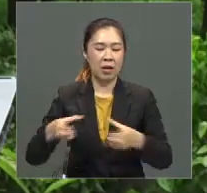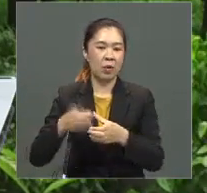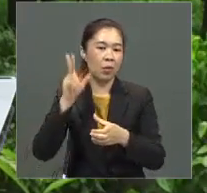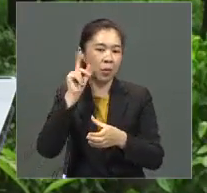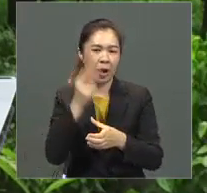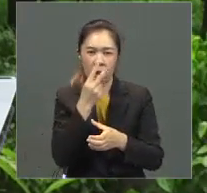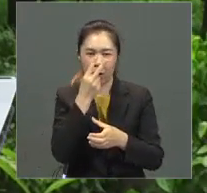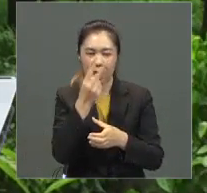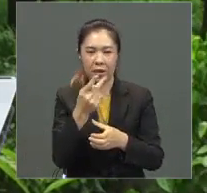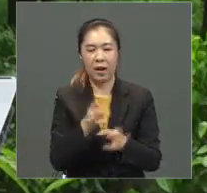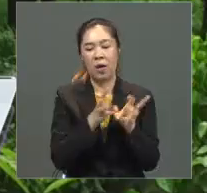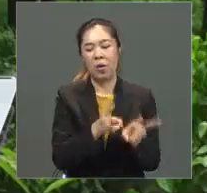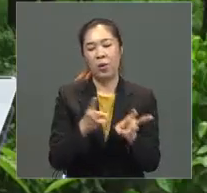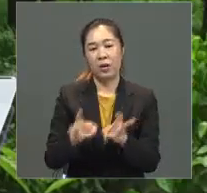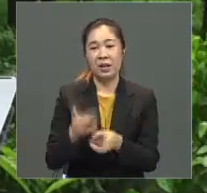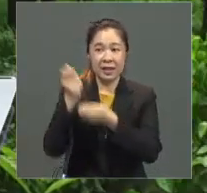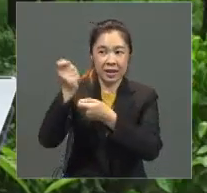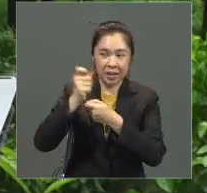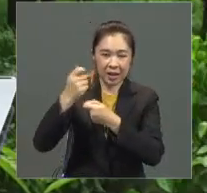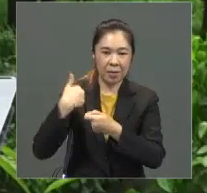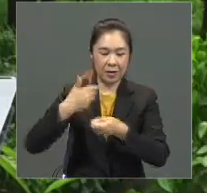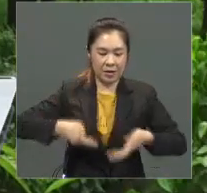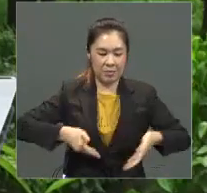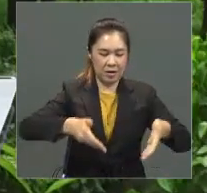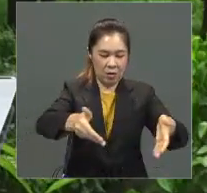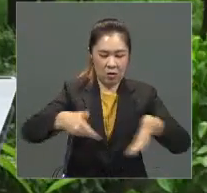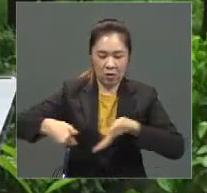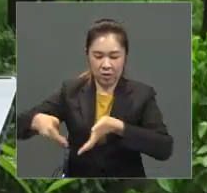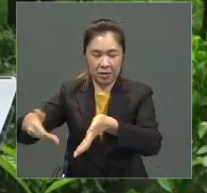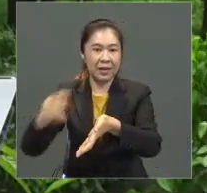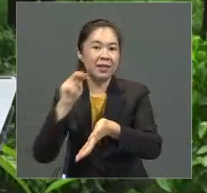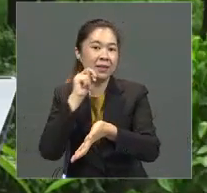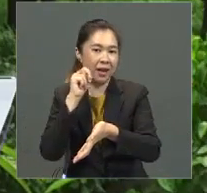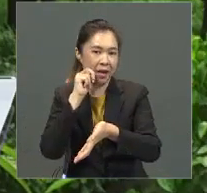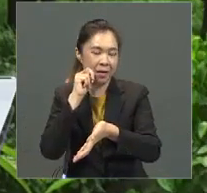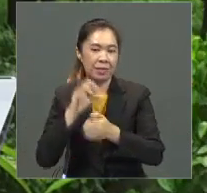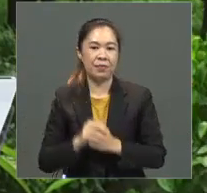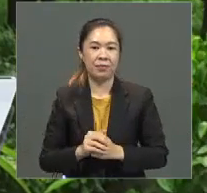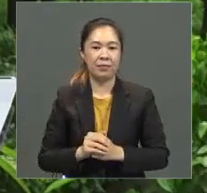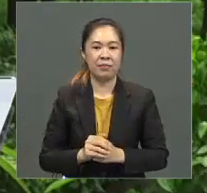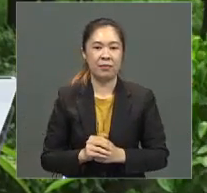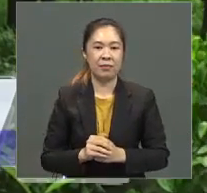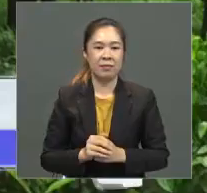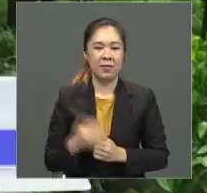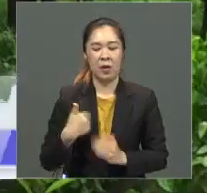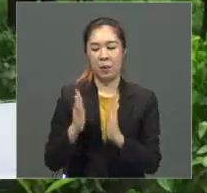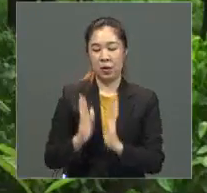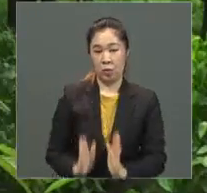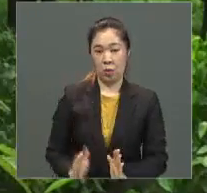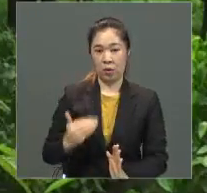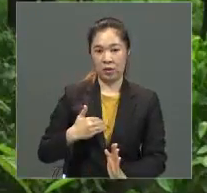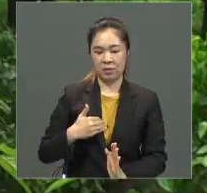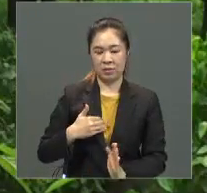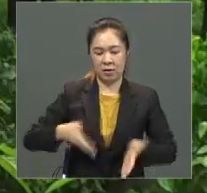าการเก็บเกี่ยวของมะพร้าวเนี่ยมันมีร่องน้ำนะครับมันมีร่องน้ำเพราะนั้นการเกี่ยวก็คือใช้คนเกี่ยวแล้วก็ลงไ